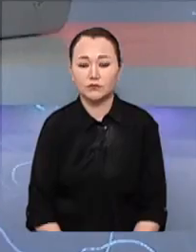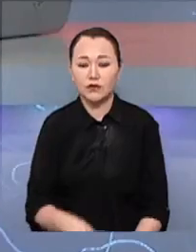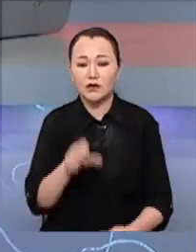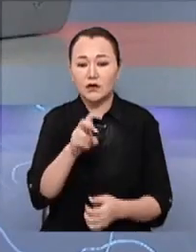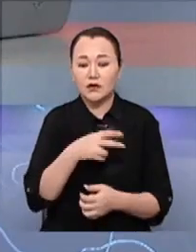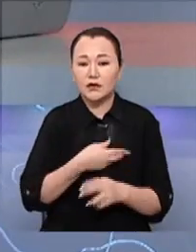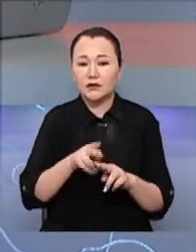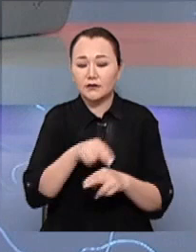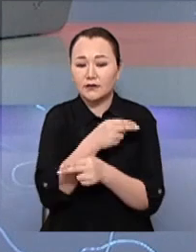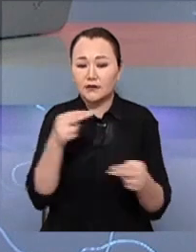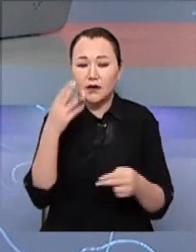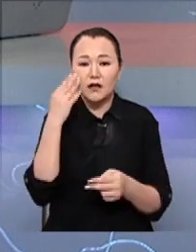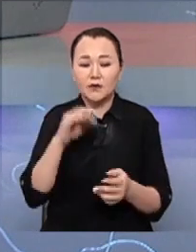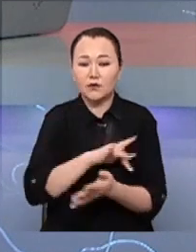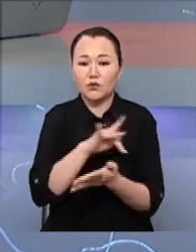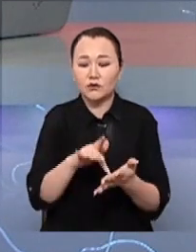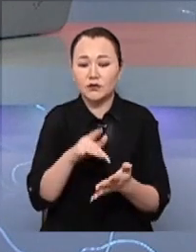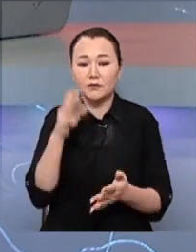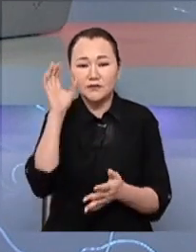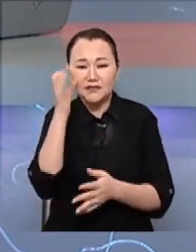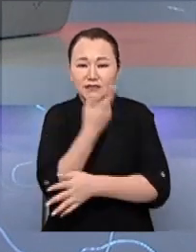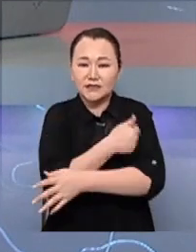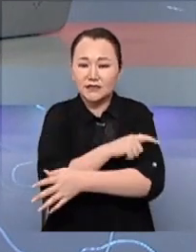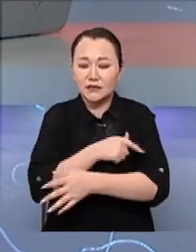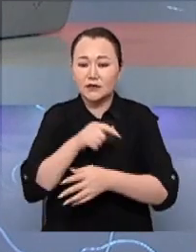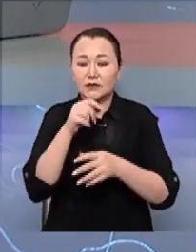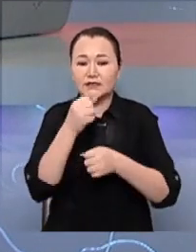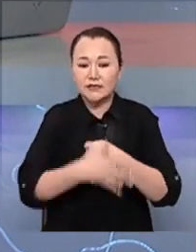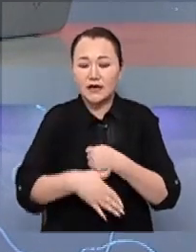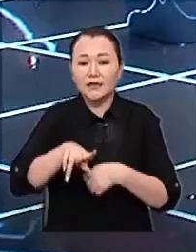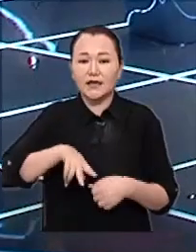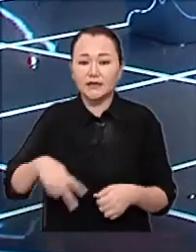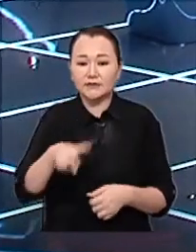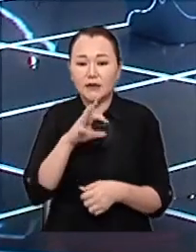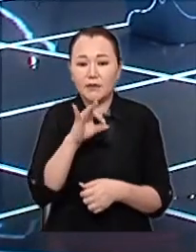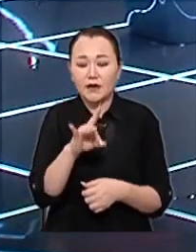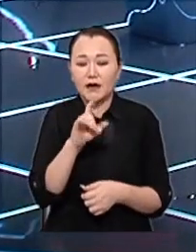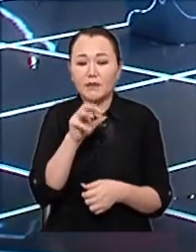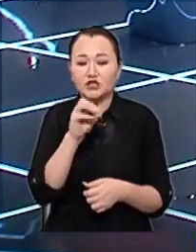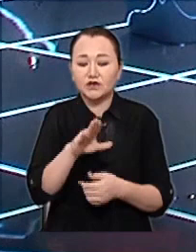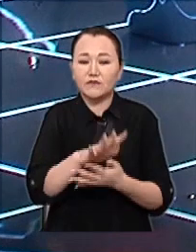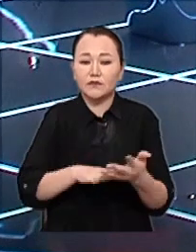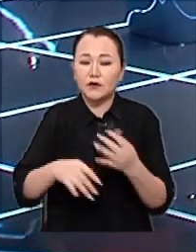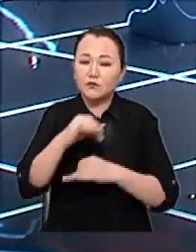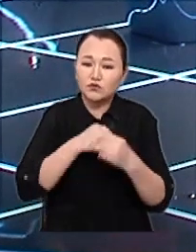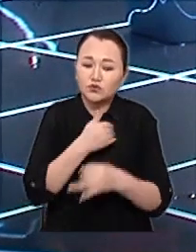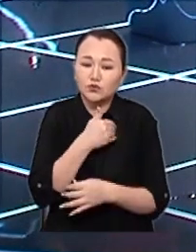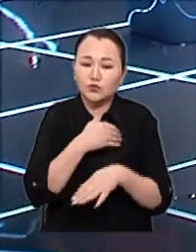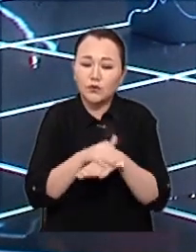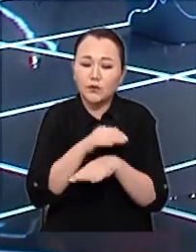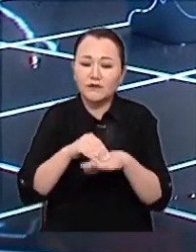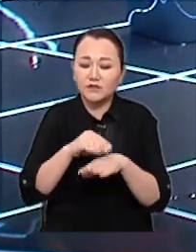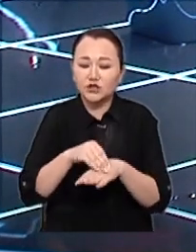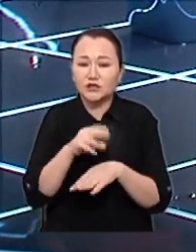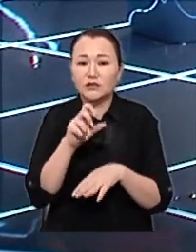Ал біз осы тақырыпты Алматы қаласы психикалық денсаулық орталығының директоры Сапар Рахменшеевпен жалғастырсақ дейміз. Кеш жарық,